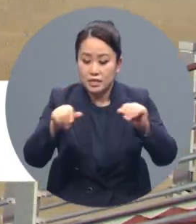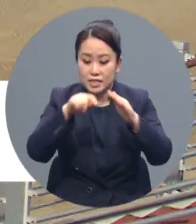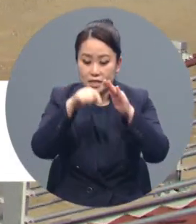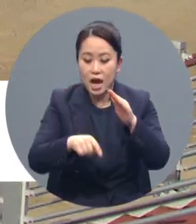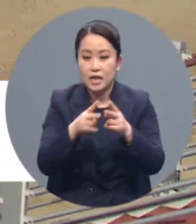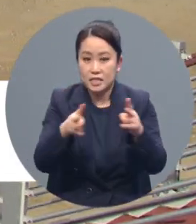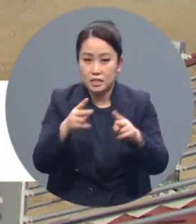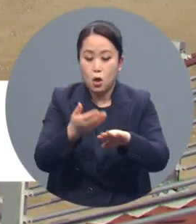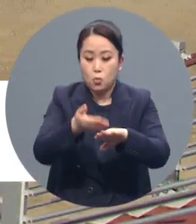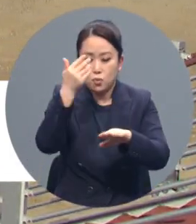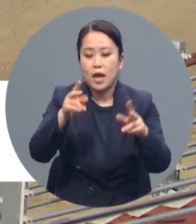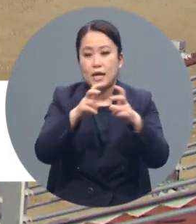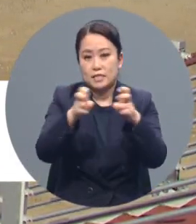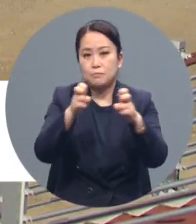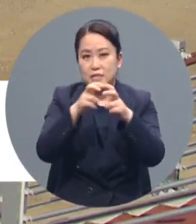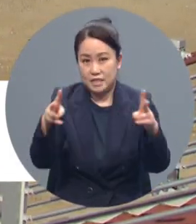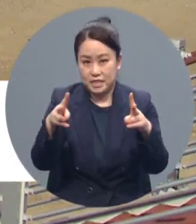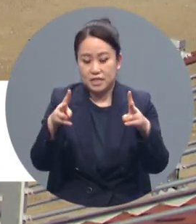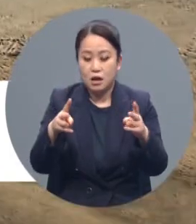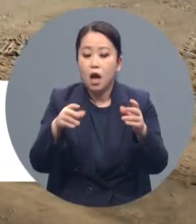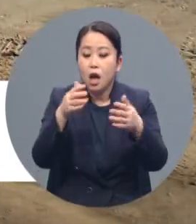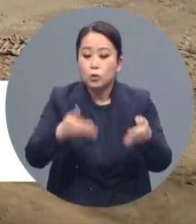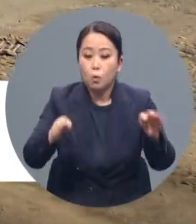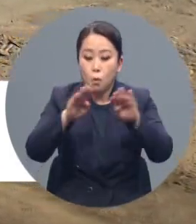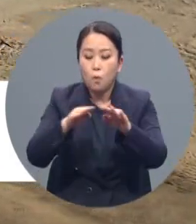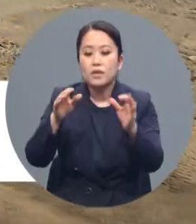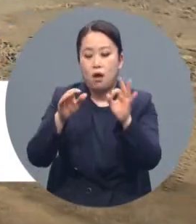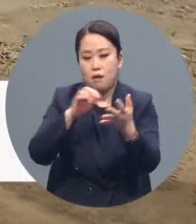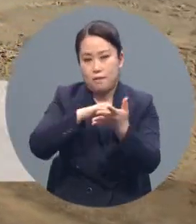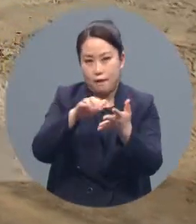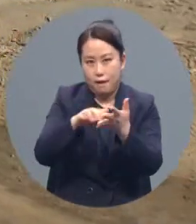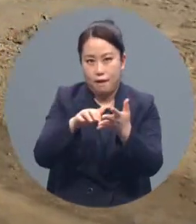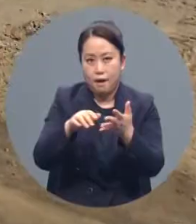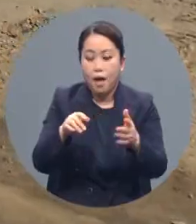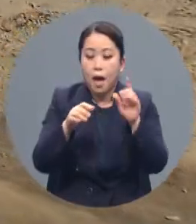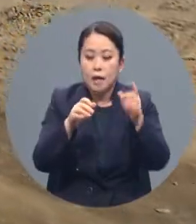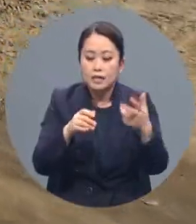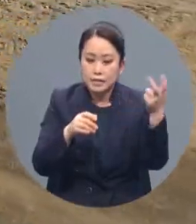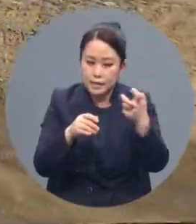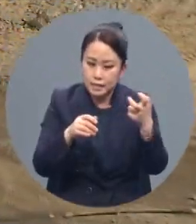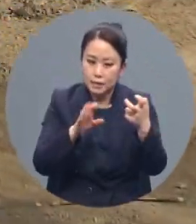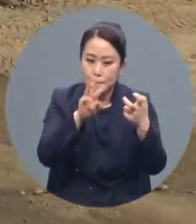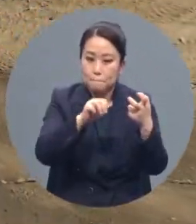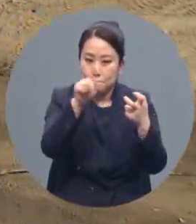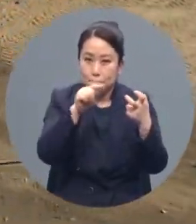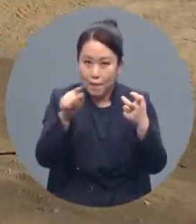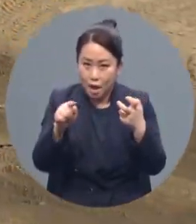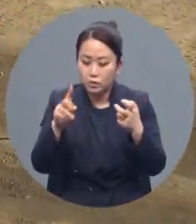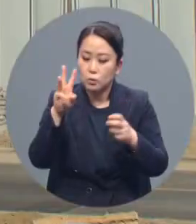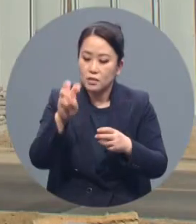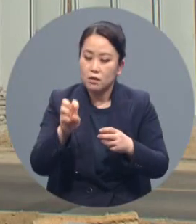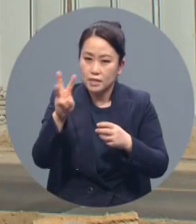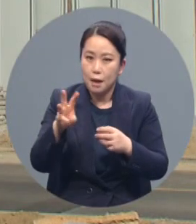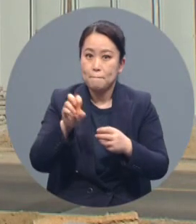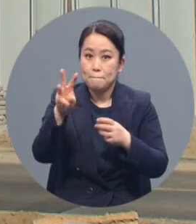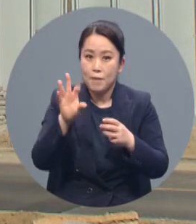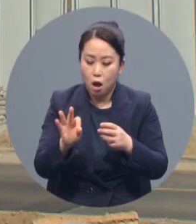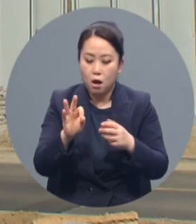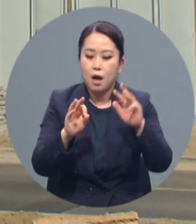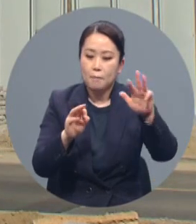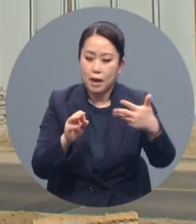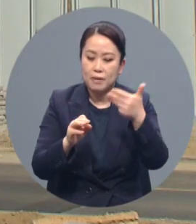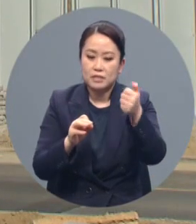10개동 에 전용면적 70 제곱미터 와 84 제공 m 의 8 백신 6가 9 규모로 건립